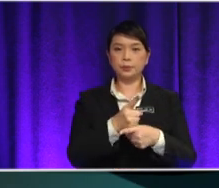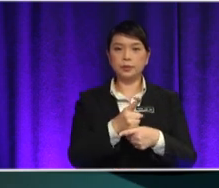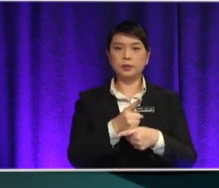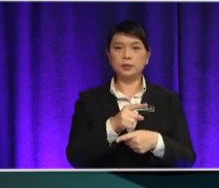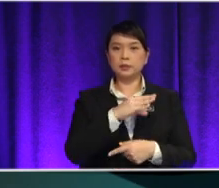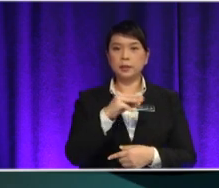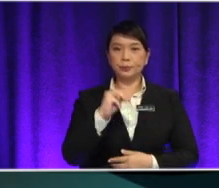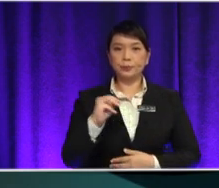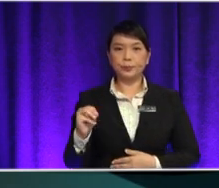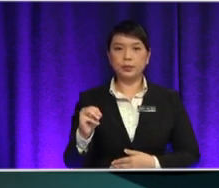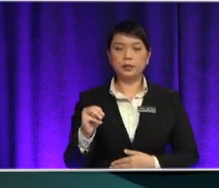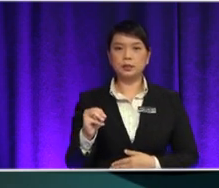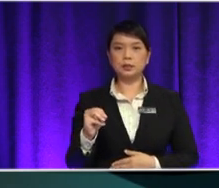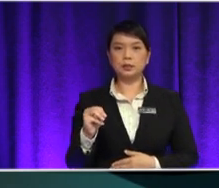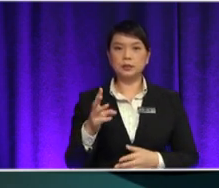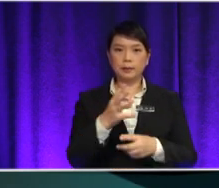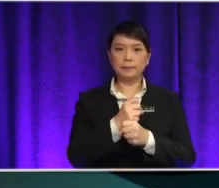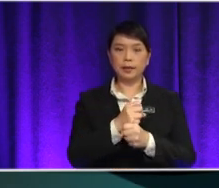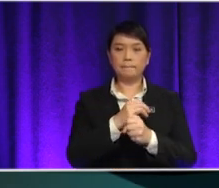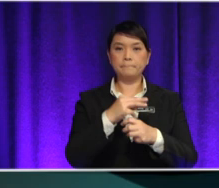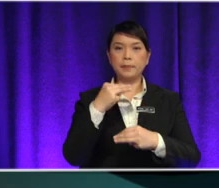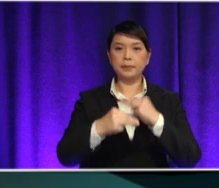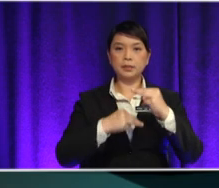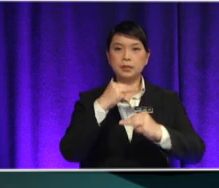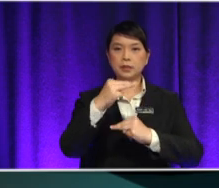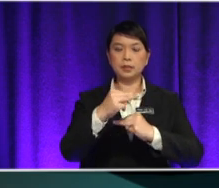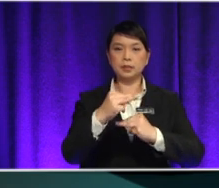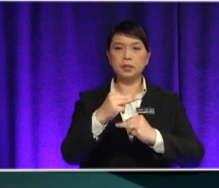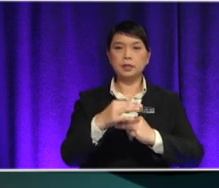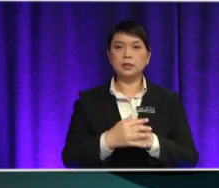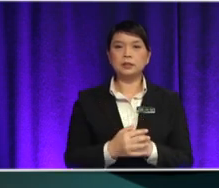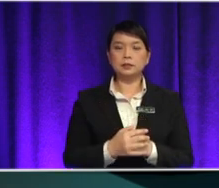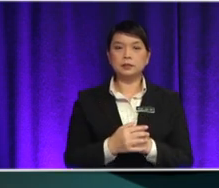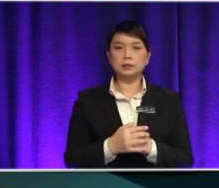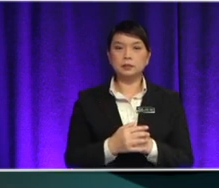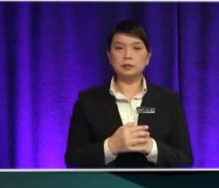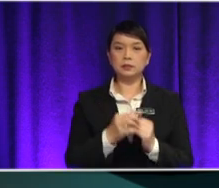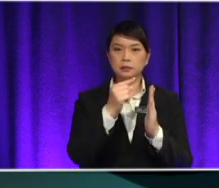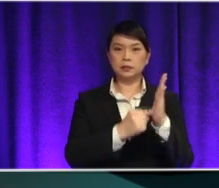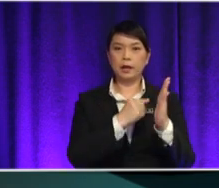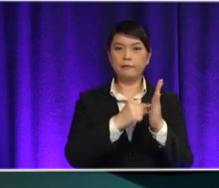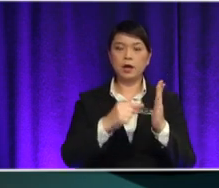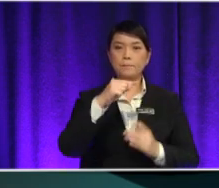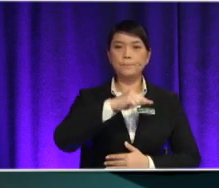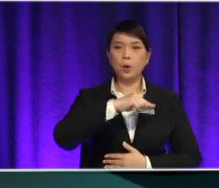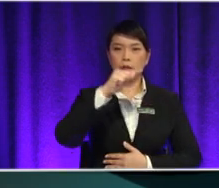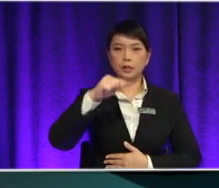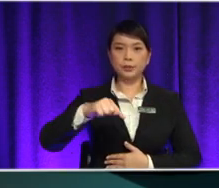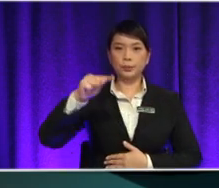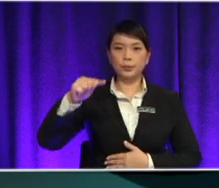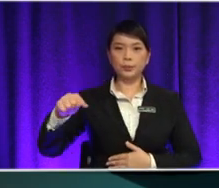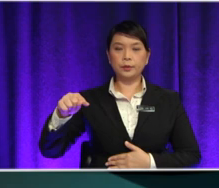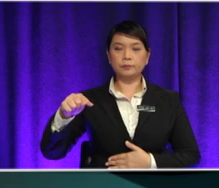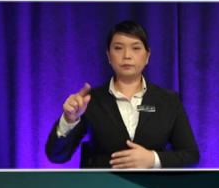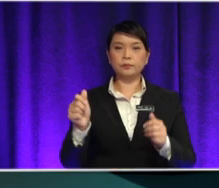murid juga dapat membina graf poligon kekerapan bagi suatu set data terkumpul dengan